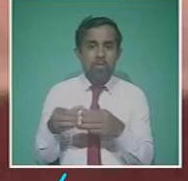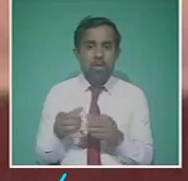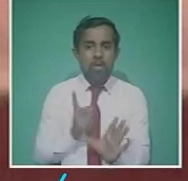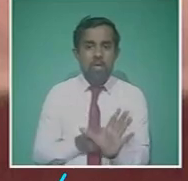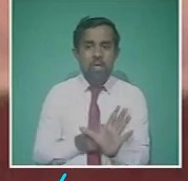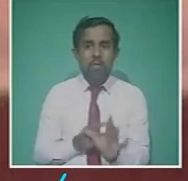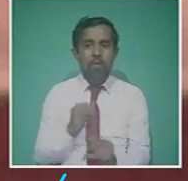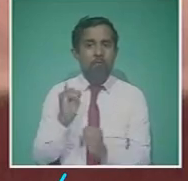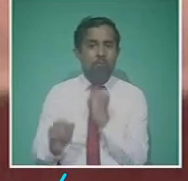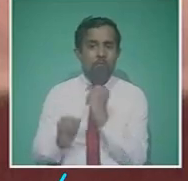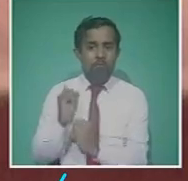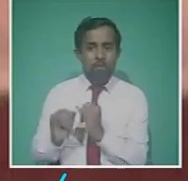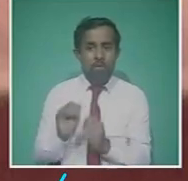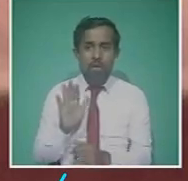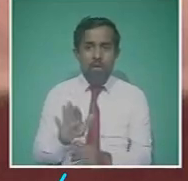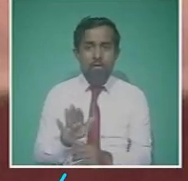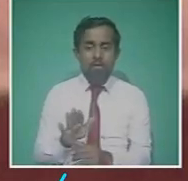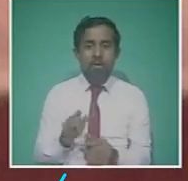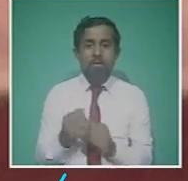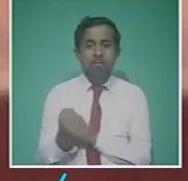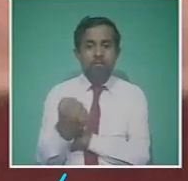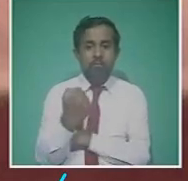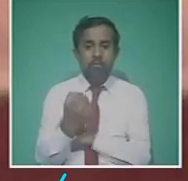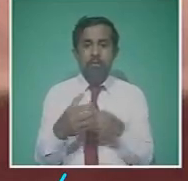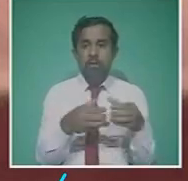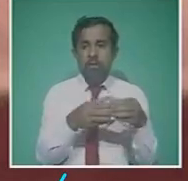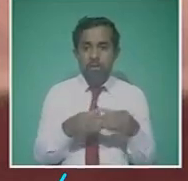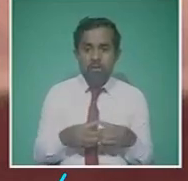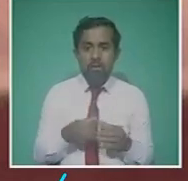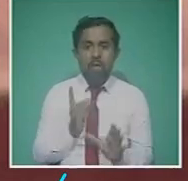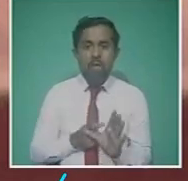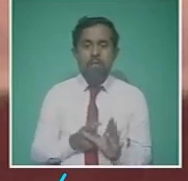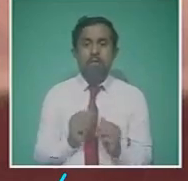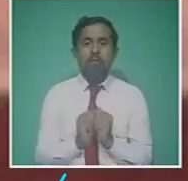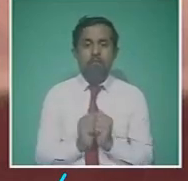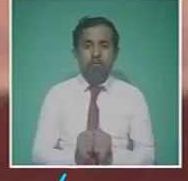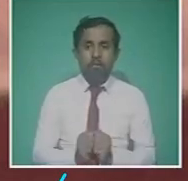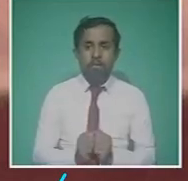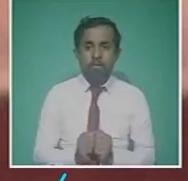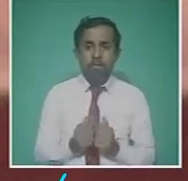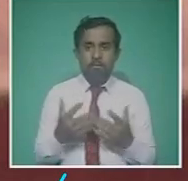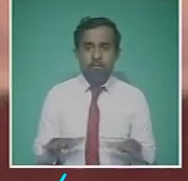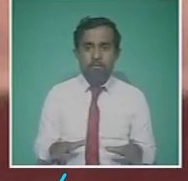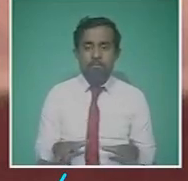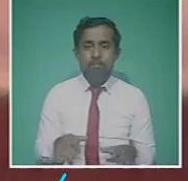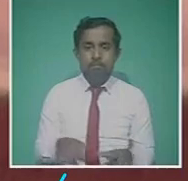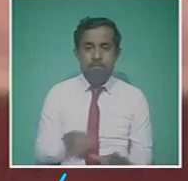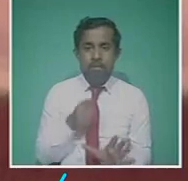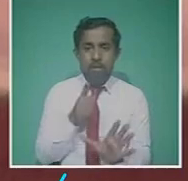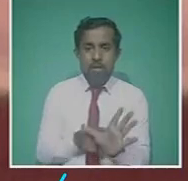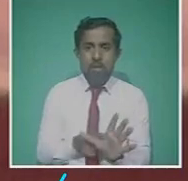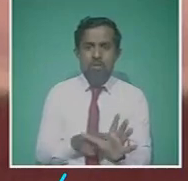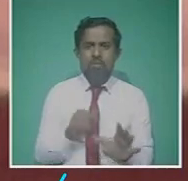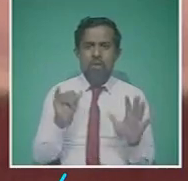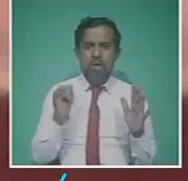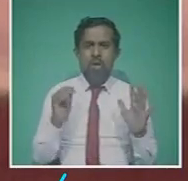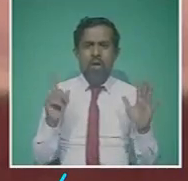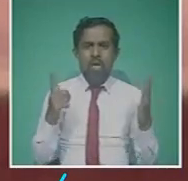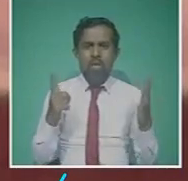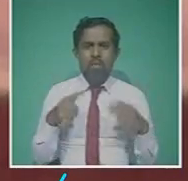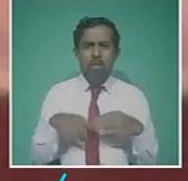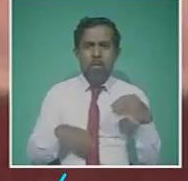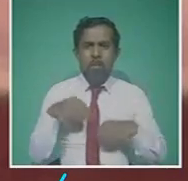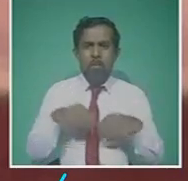හැමදාම විවේචනය කර කර හිටියා. ඒ බලය ගත්තු කණ්ඩායම් හැමදාම වැඩ කරා. ඉතින් ඒ නිසා මේ අවුරුදු 60-70ක